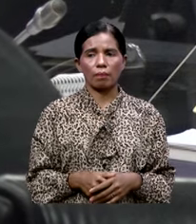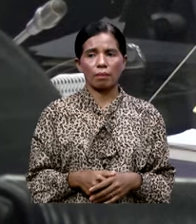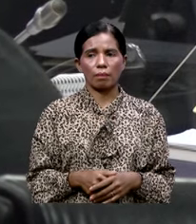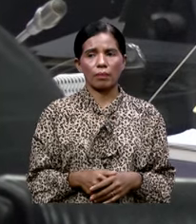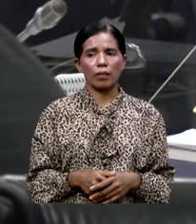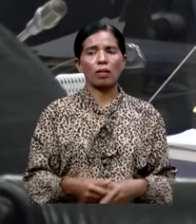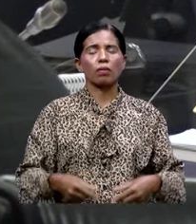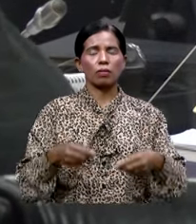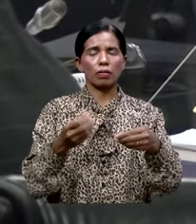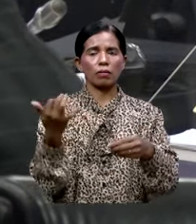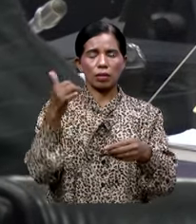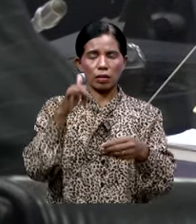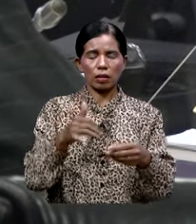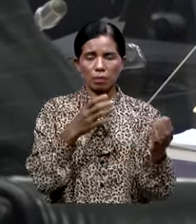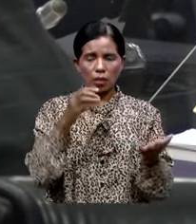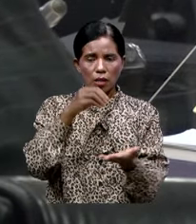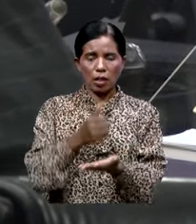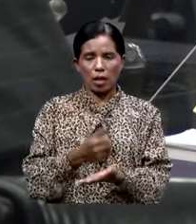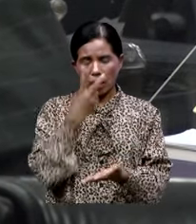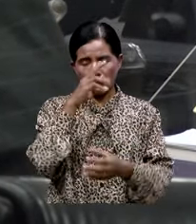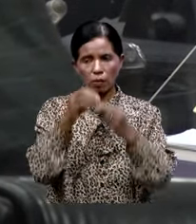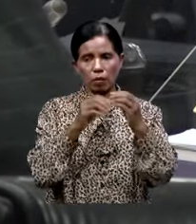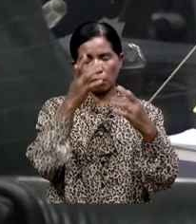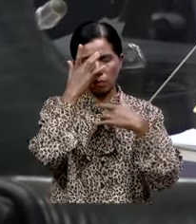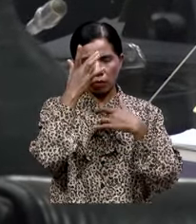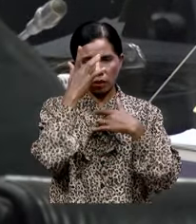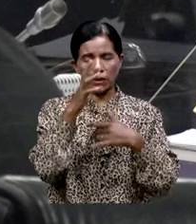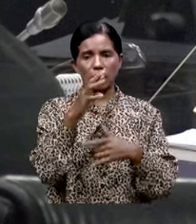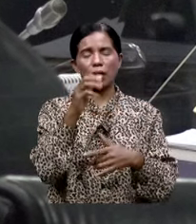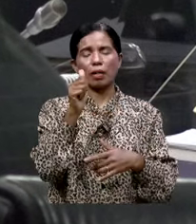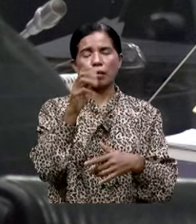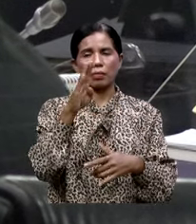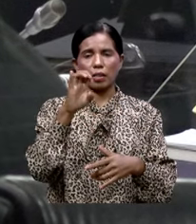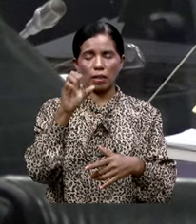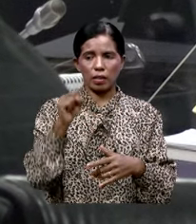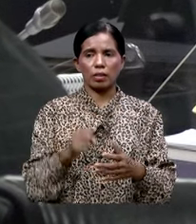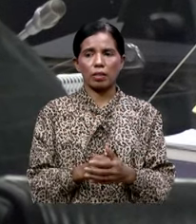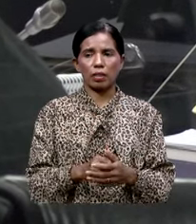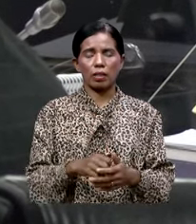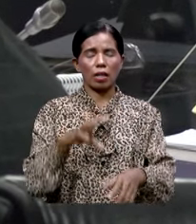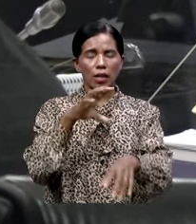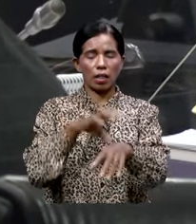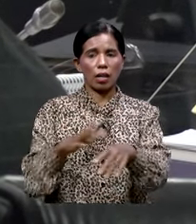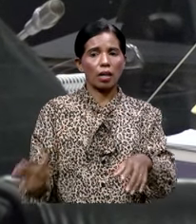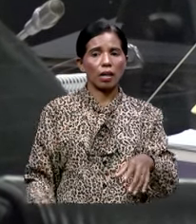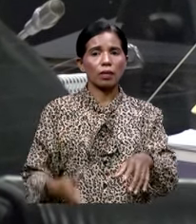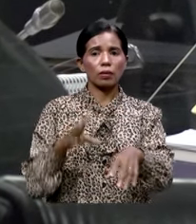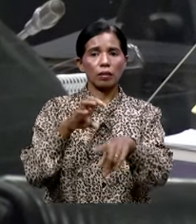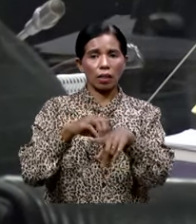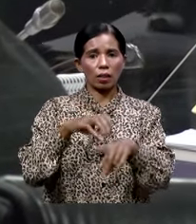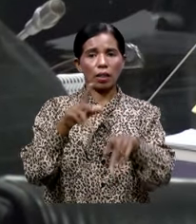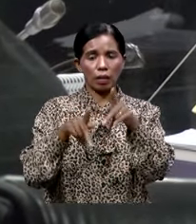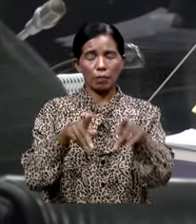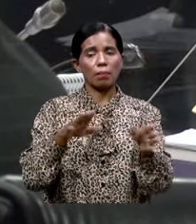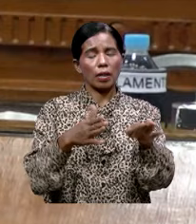Dignifica sira, melora sira para bele hori tau matan ba buat ida deng mora sira befuai mosu ne. Animal tata ema mate ne. Para bele